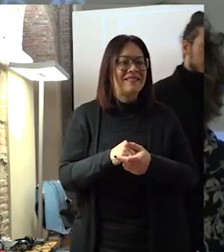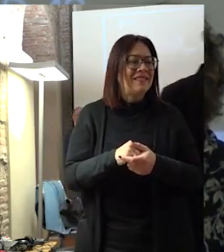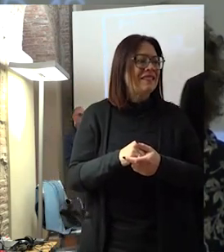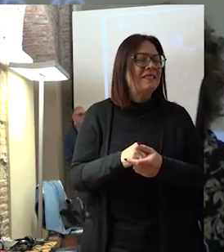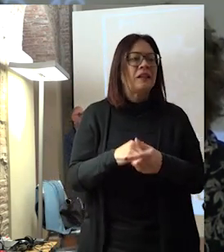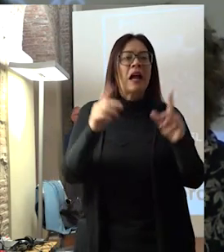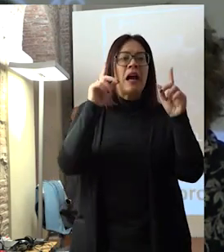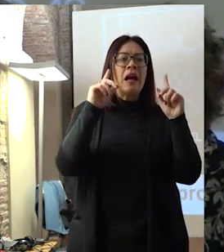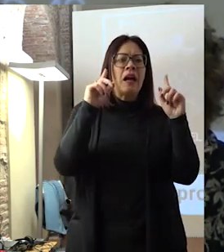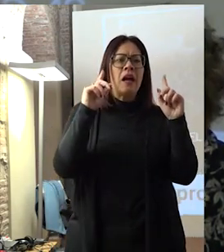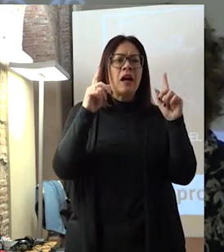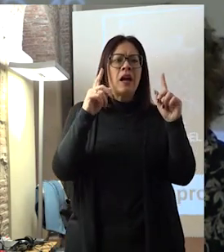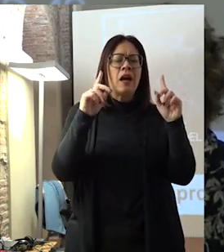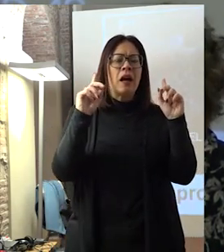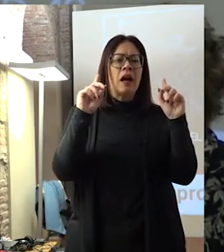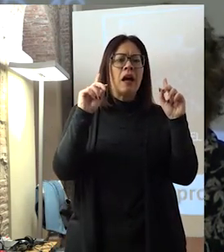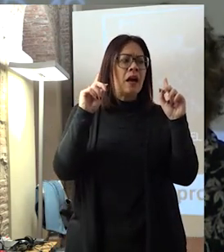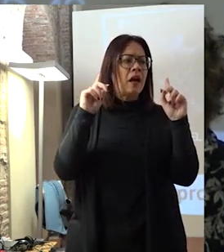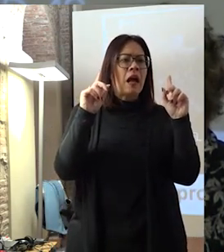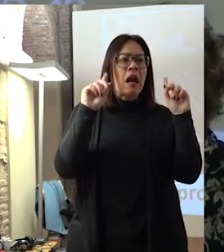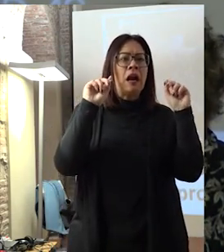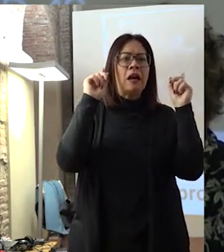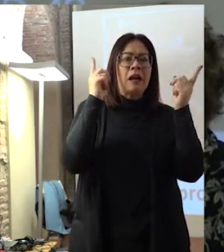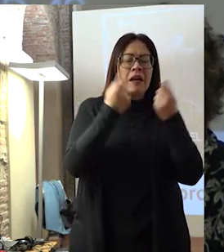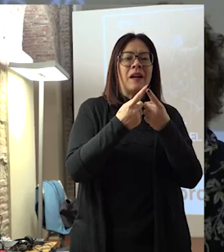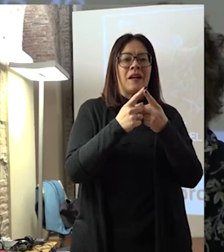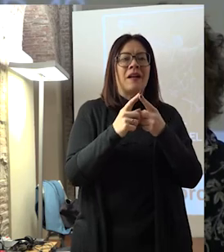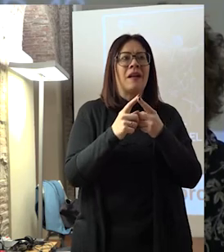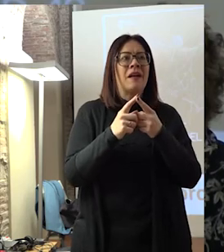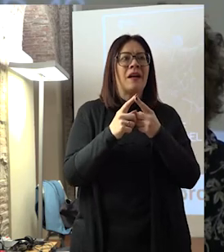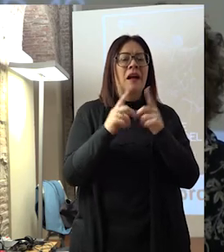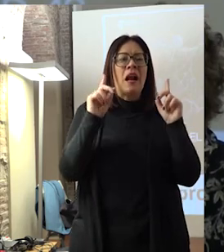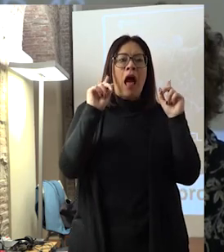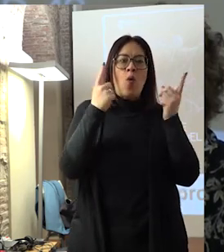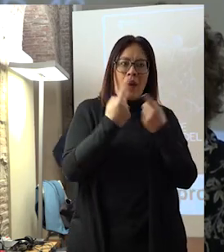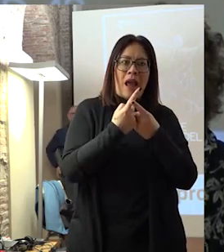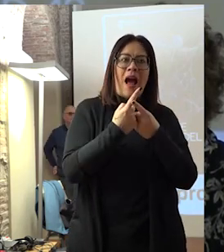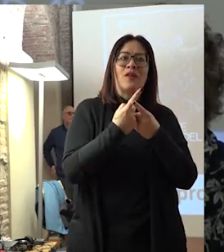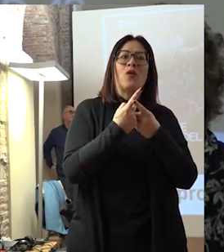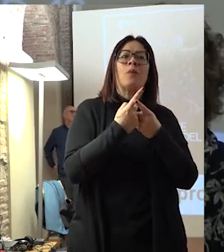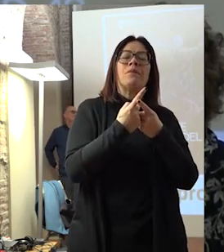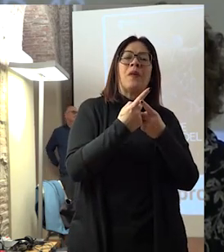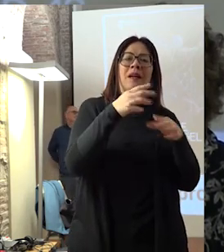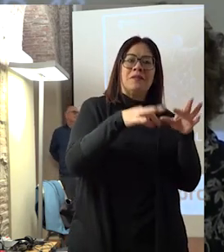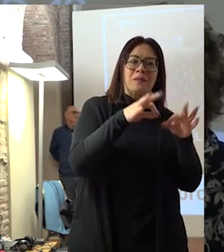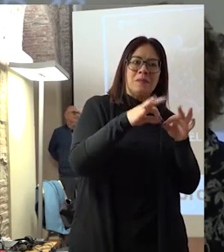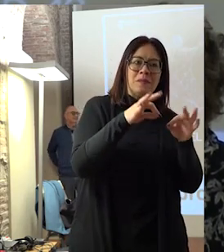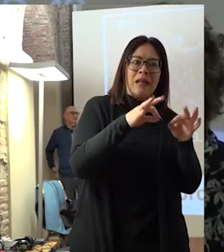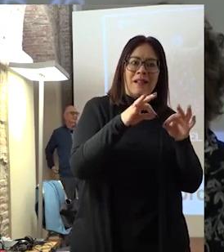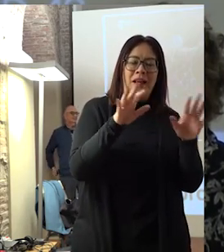Laureato in discipline dello spettacolo e della comunicazione e studente di magistrale.